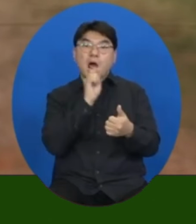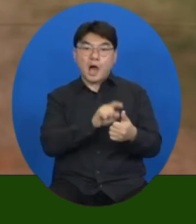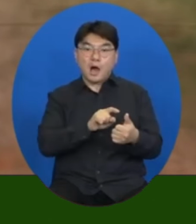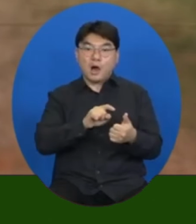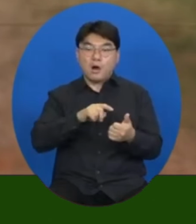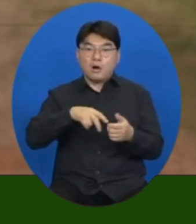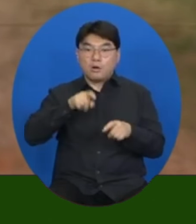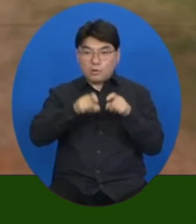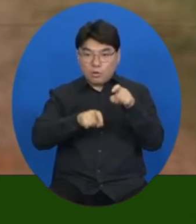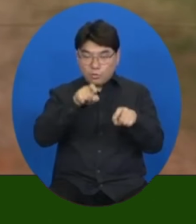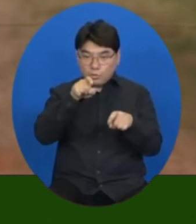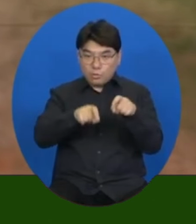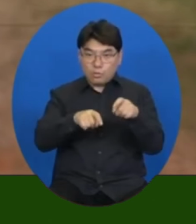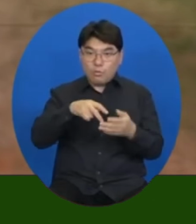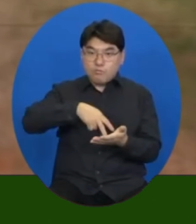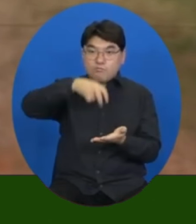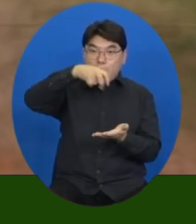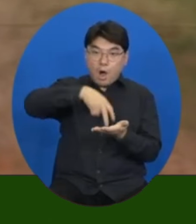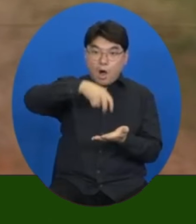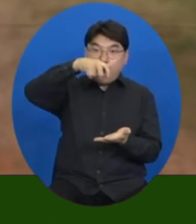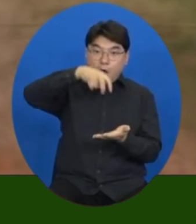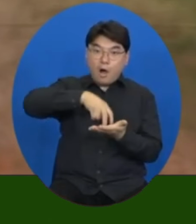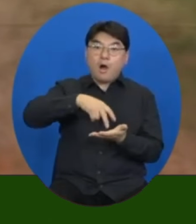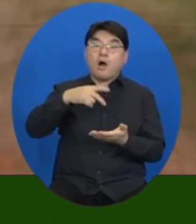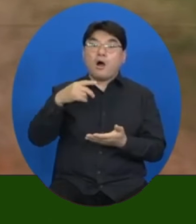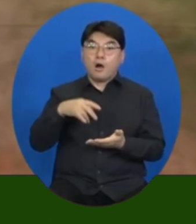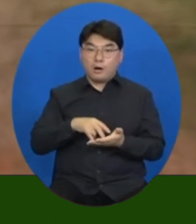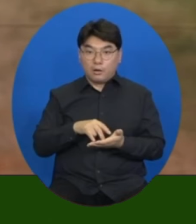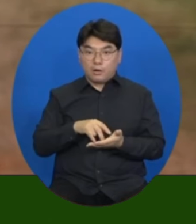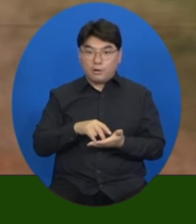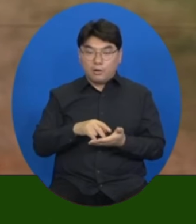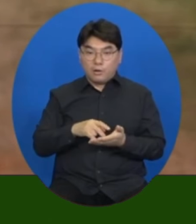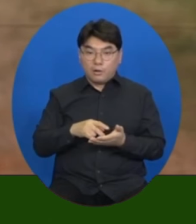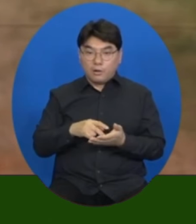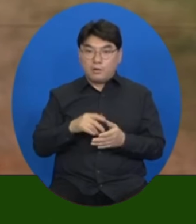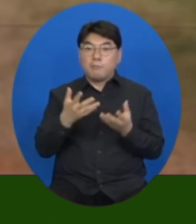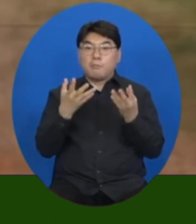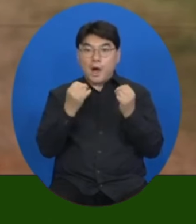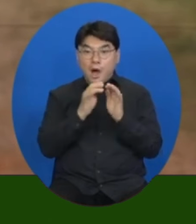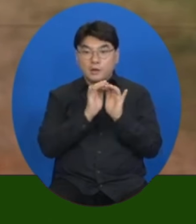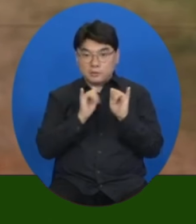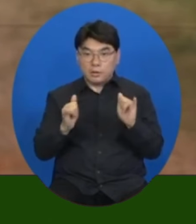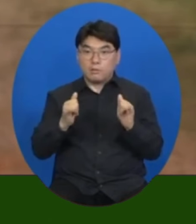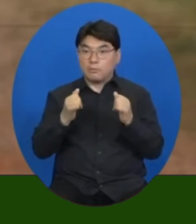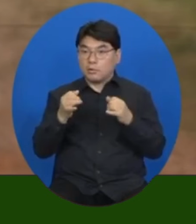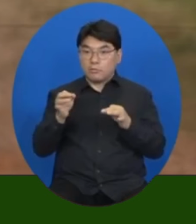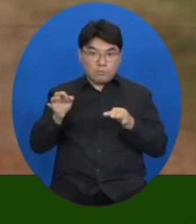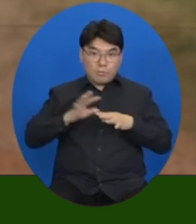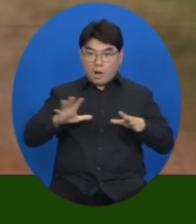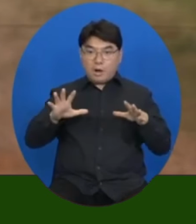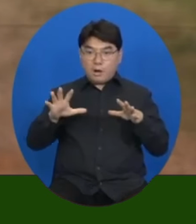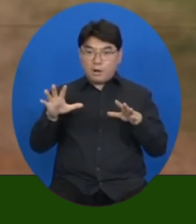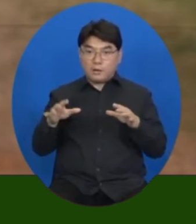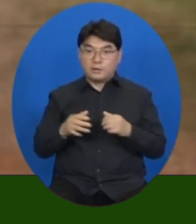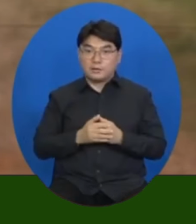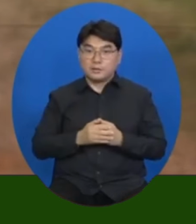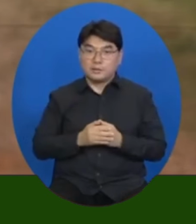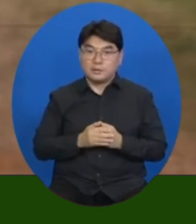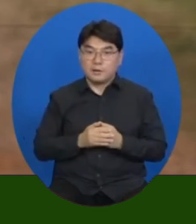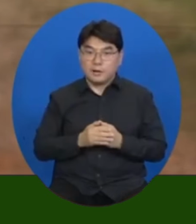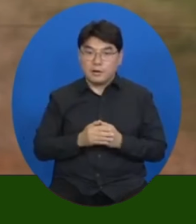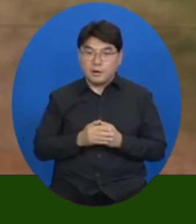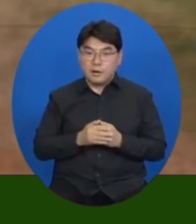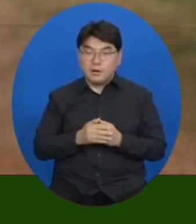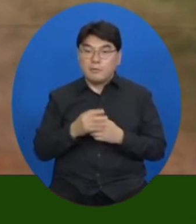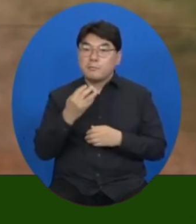뛰었고 점프까지 합니다 람 놀라죠 한 번도 걷지 못한 사람이 어떻게 저럴 수 있느냐 그러면서이 베드로와